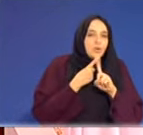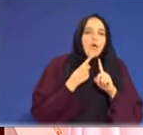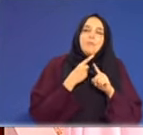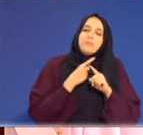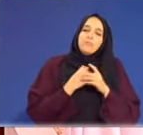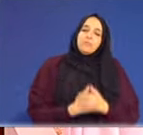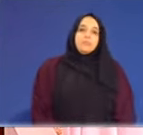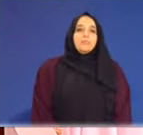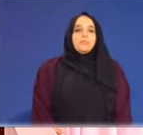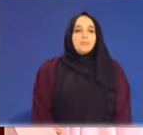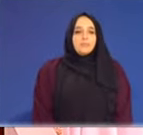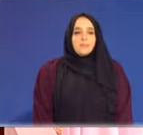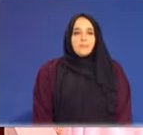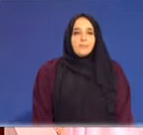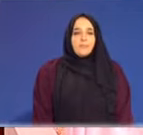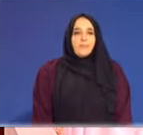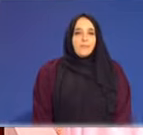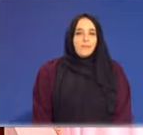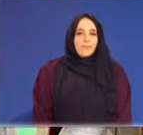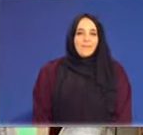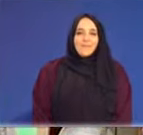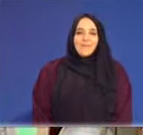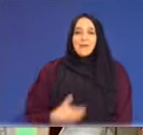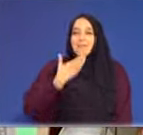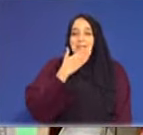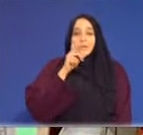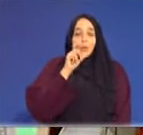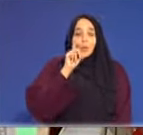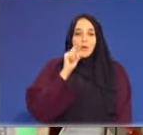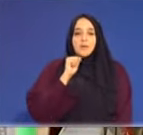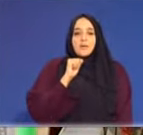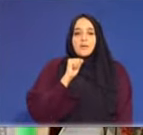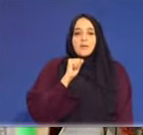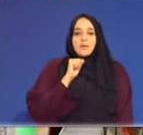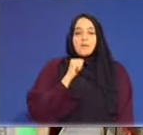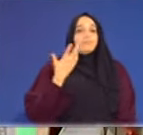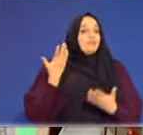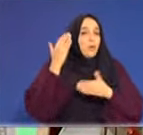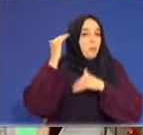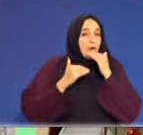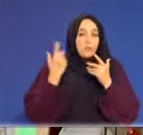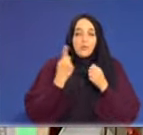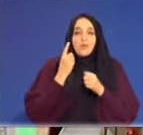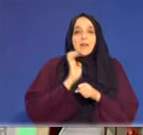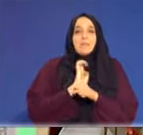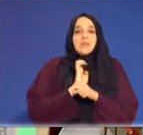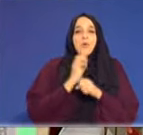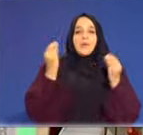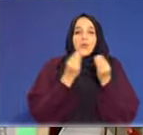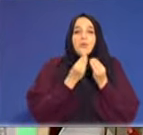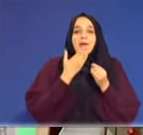نعم بمختلف وسائل التواصل. بارك الله فيك نعم. دكتور. إذن في برنامج والصلح خير أيضا